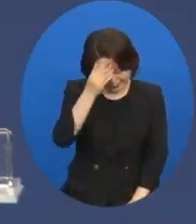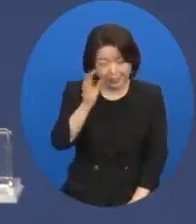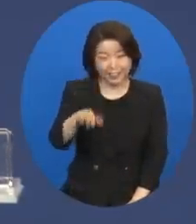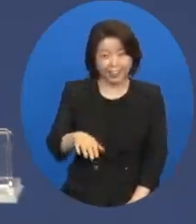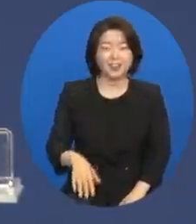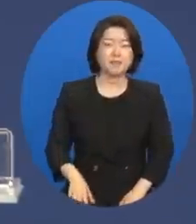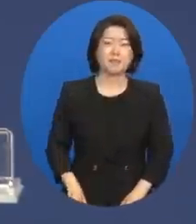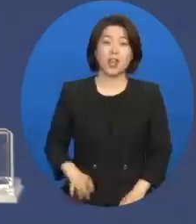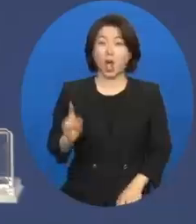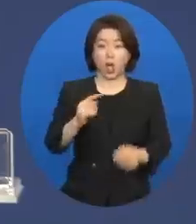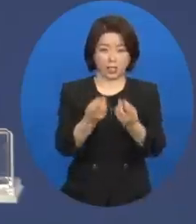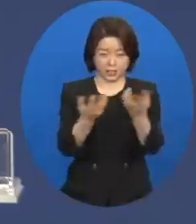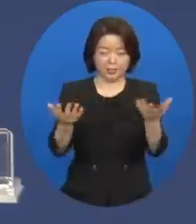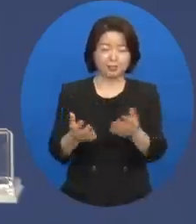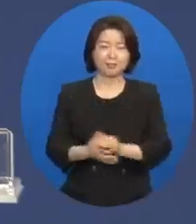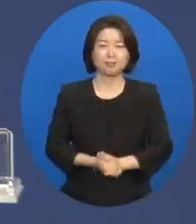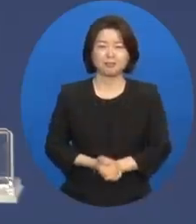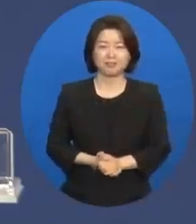하여튼 뭐